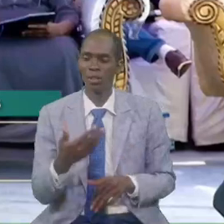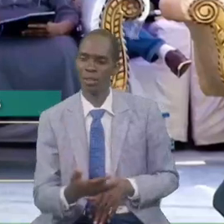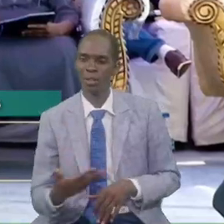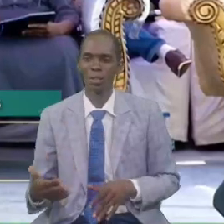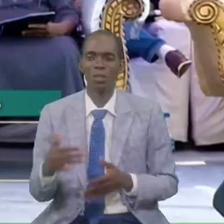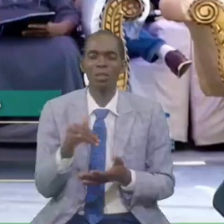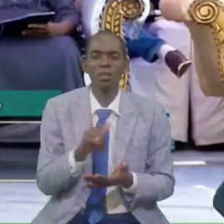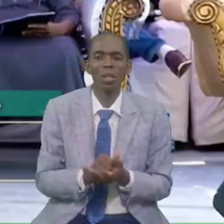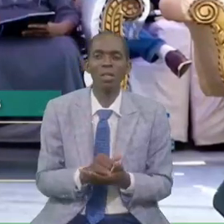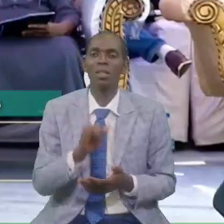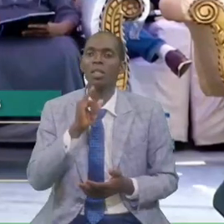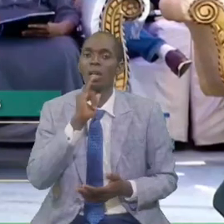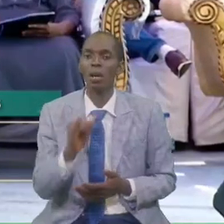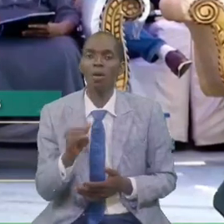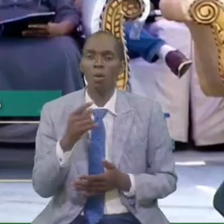partout,